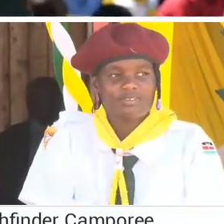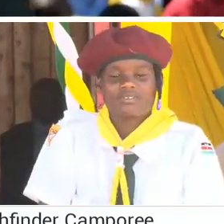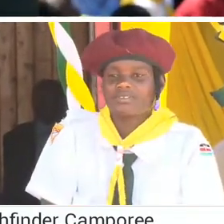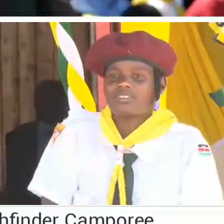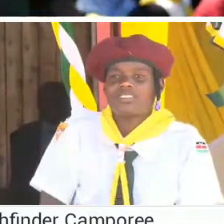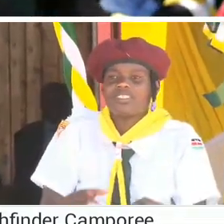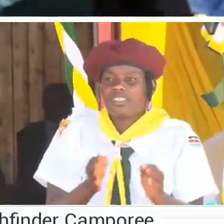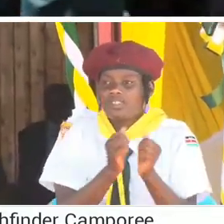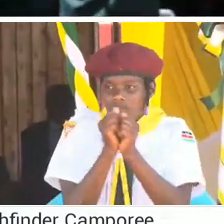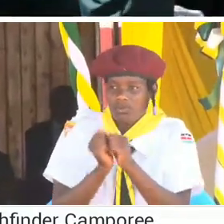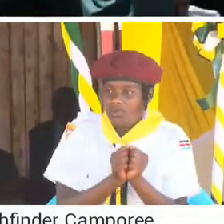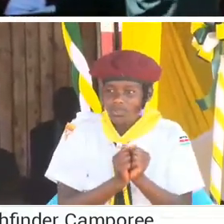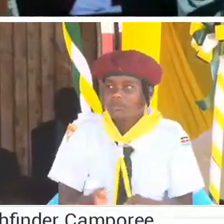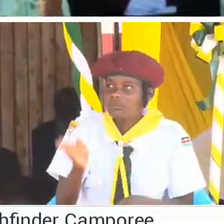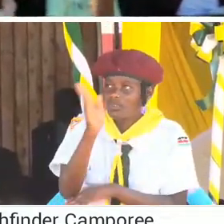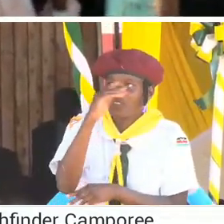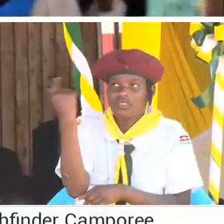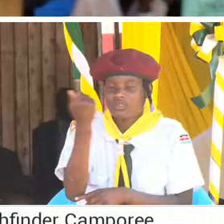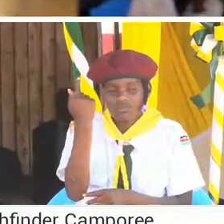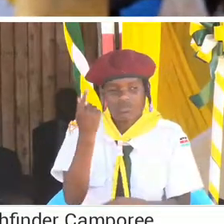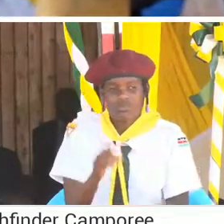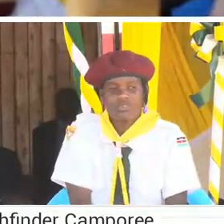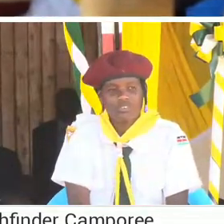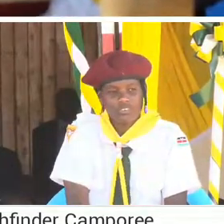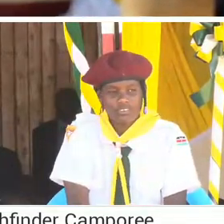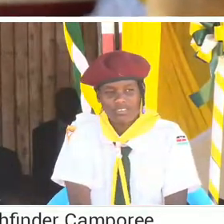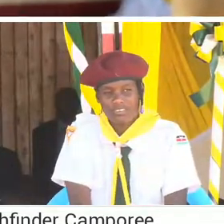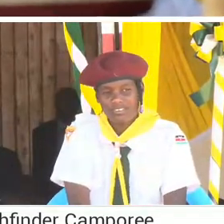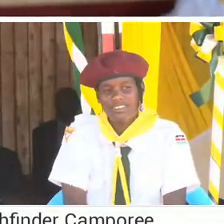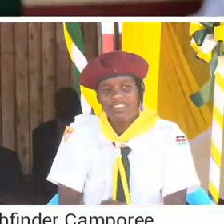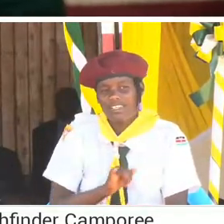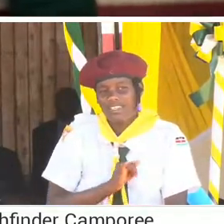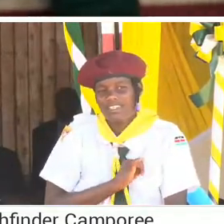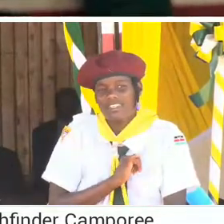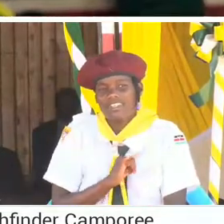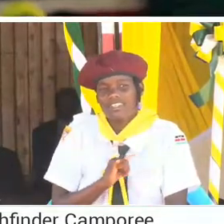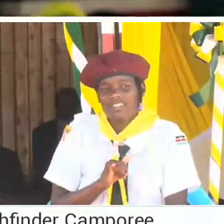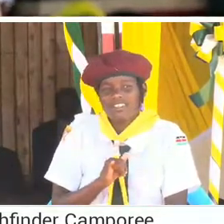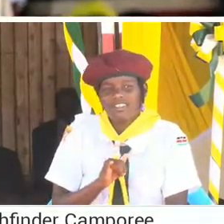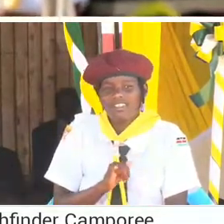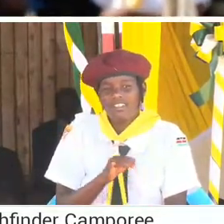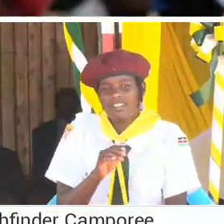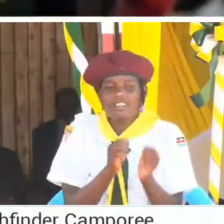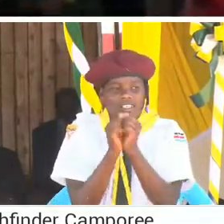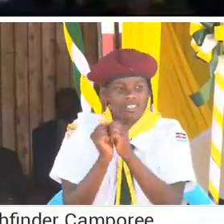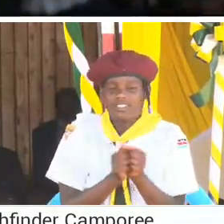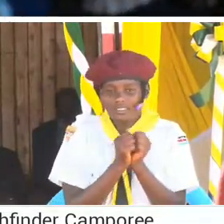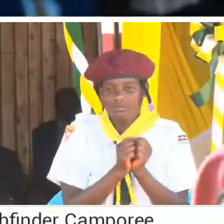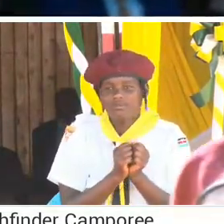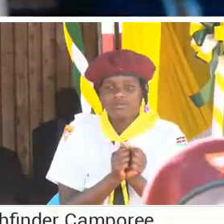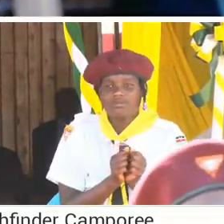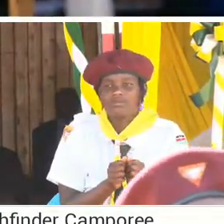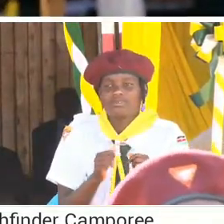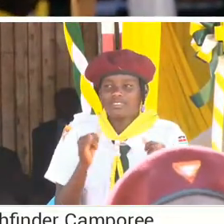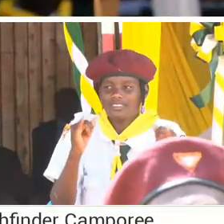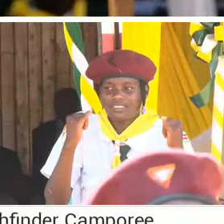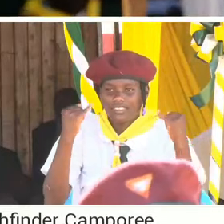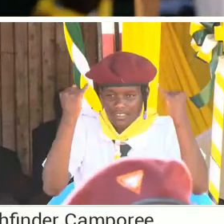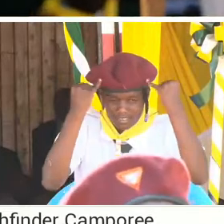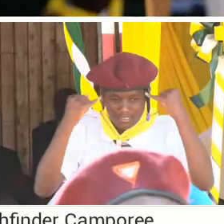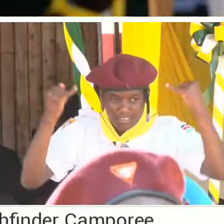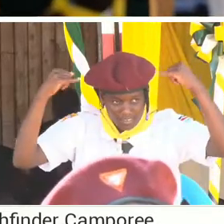Aabudiwe Mungu mmoja, Bwana asifiwe. Sijaona mahali hapo aliposema abuduni basi masanamu.